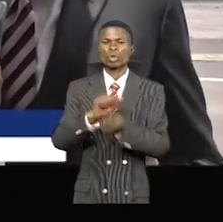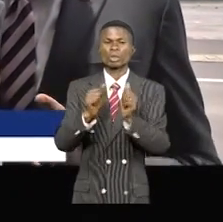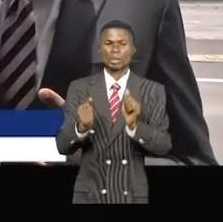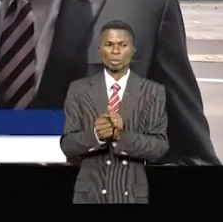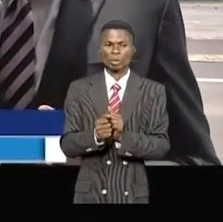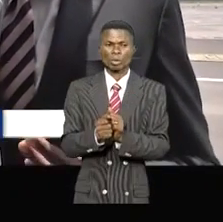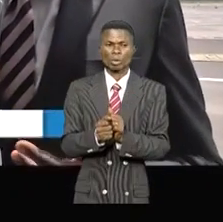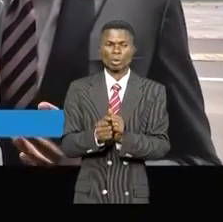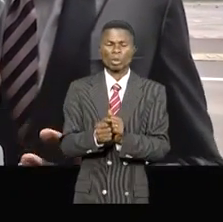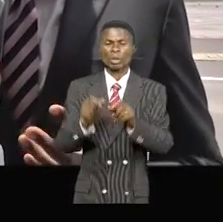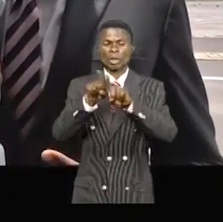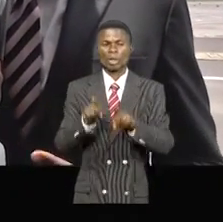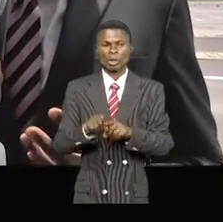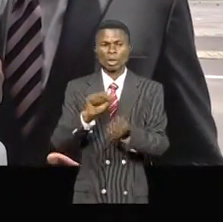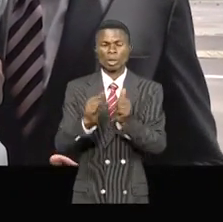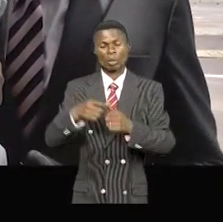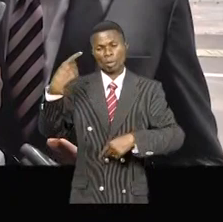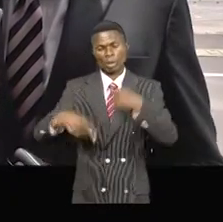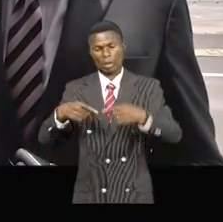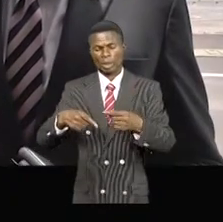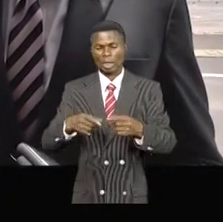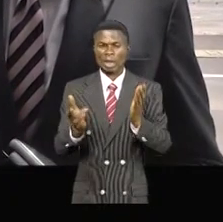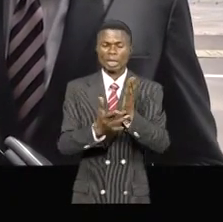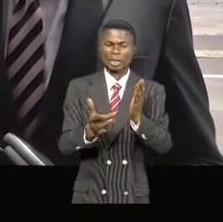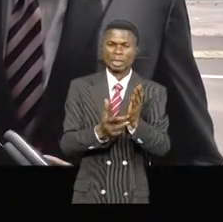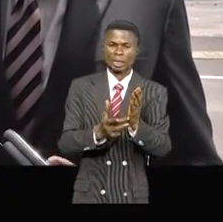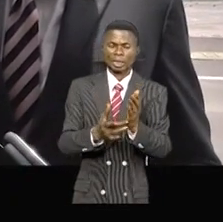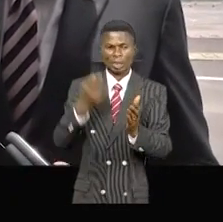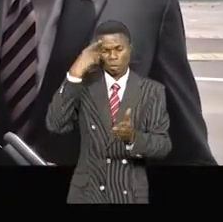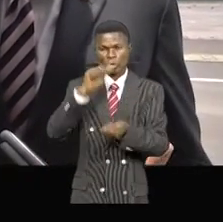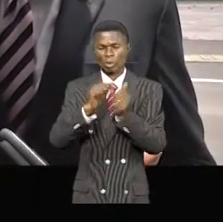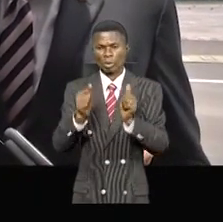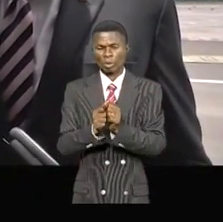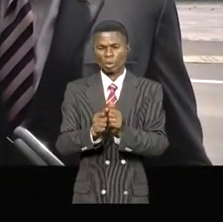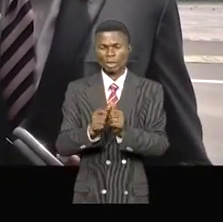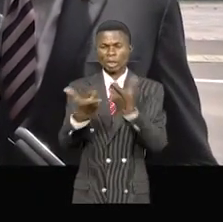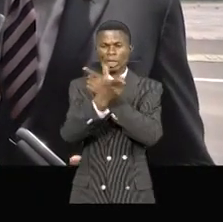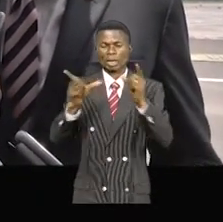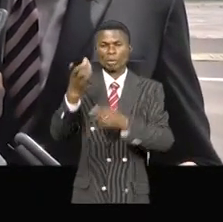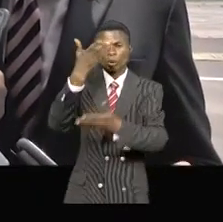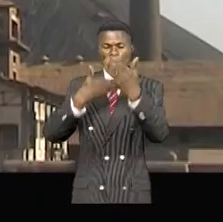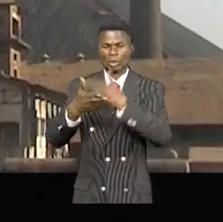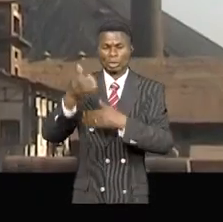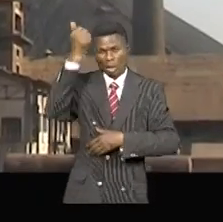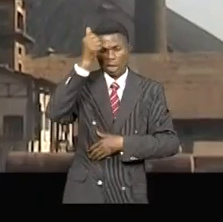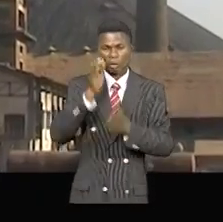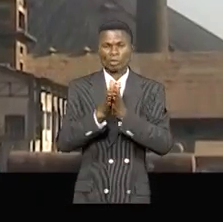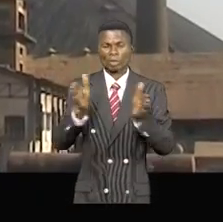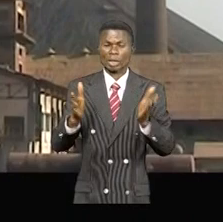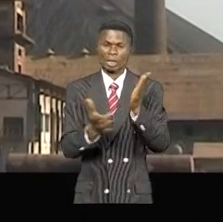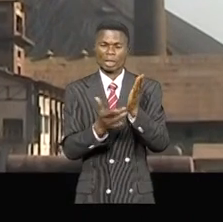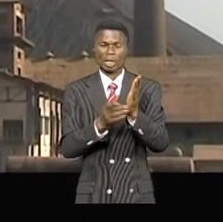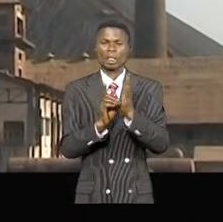essayer de discuter sur les stratégies par rapport à la zone de libre-échange continentale africaine. La stratégie